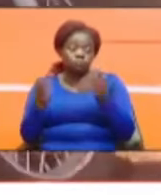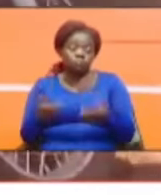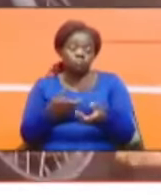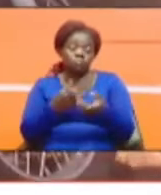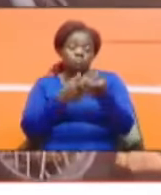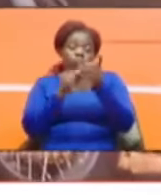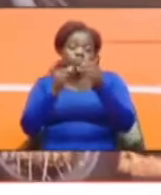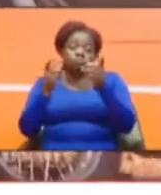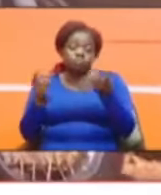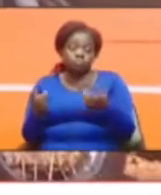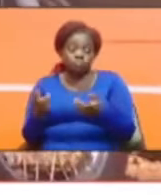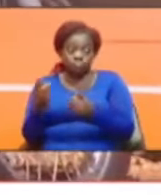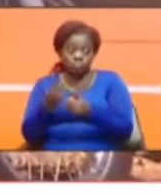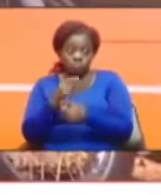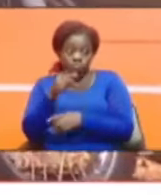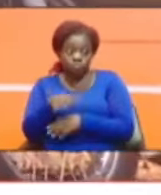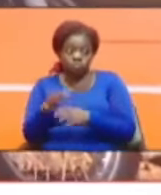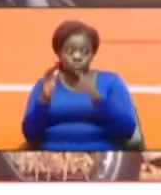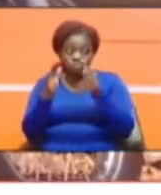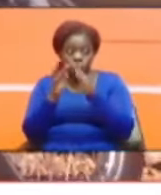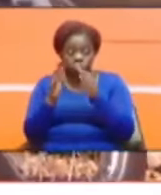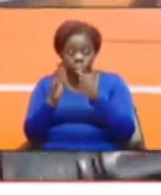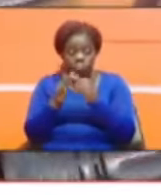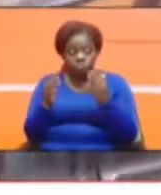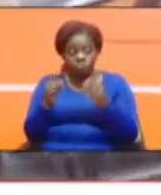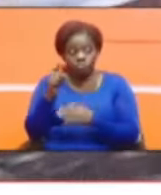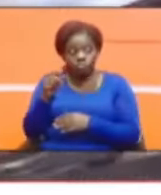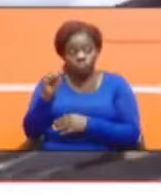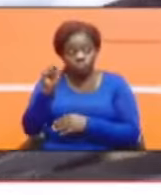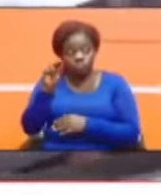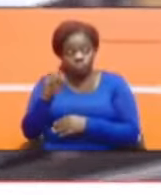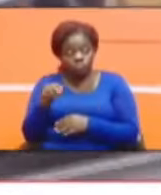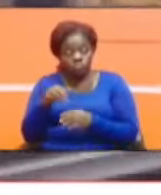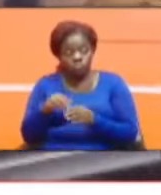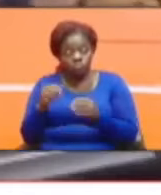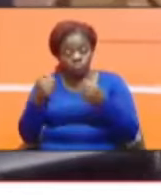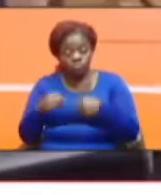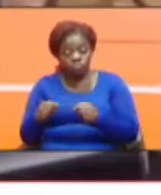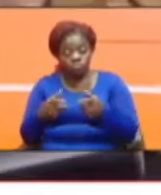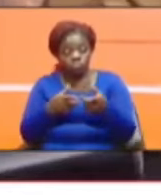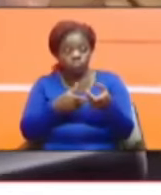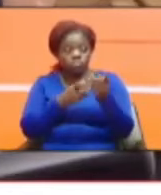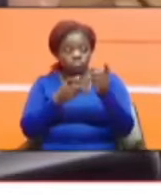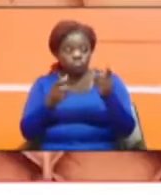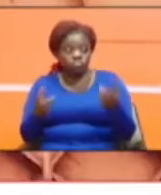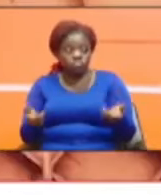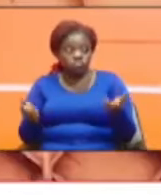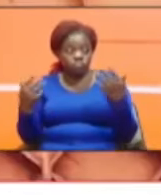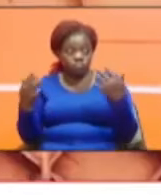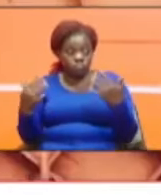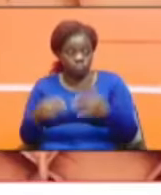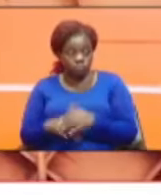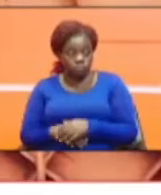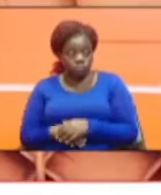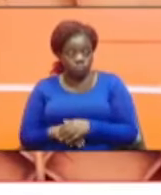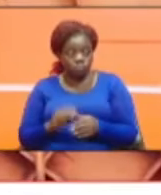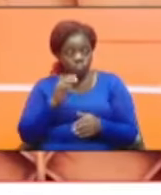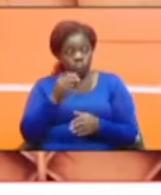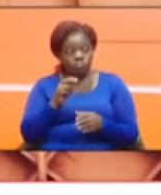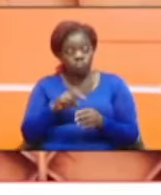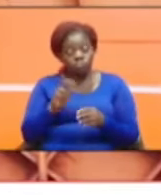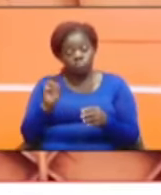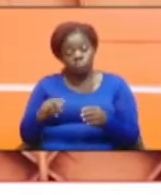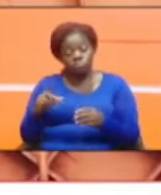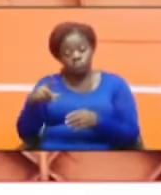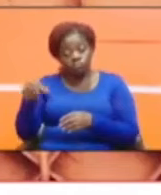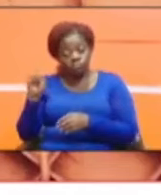amasi amuteeza ava muzigo guno omukalule zooni ng'ali ku boda boda n'amusindira amasi mu mikono. Mukyala abadde avao nagenda mumitani